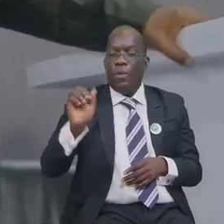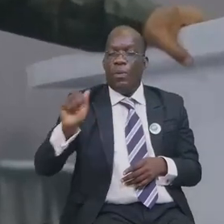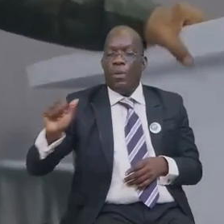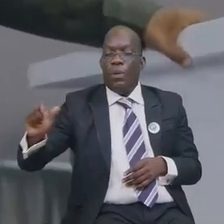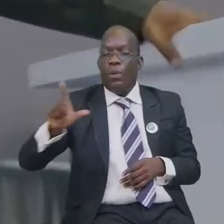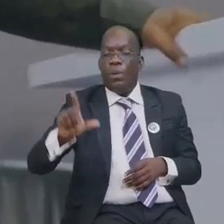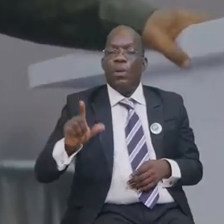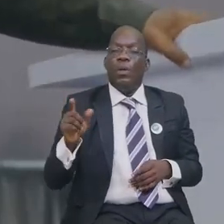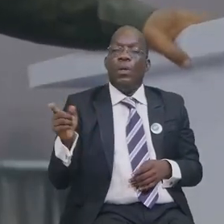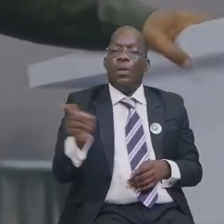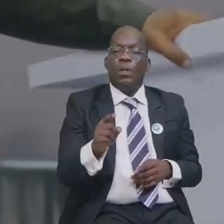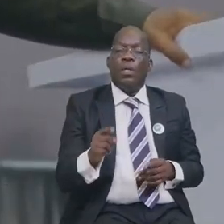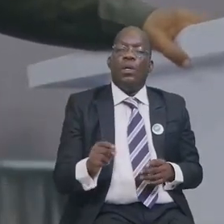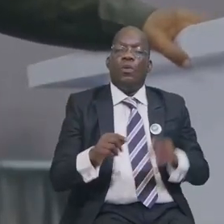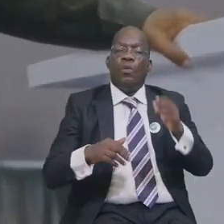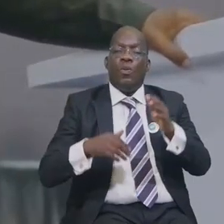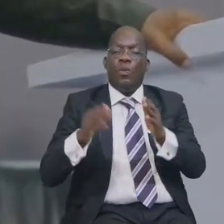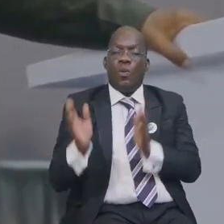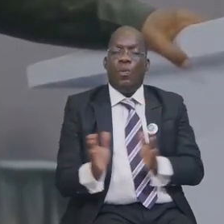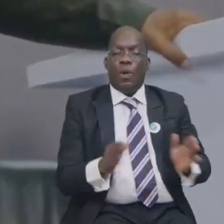ils ont réparé l'autel.